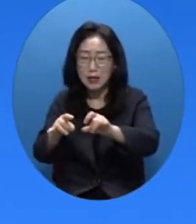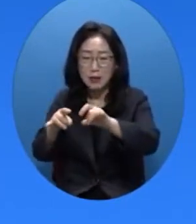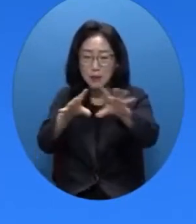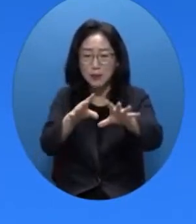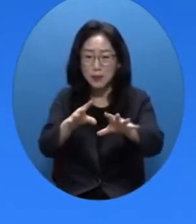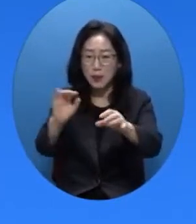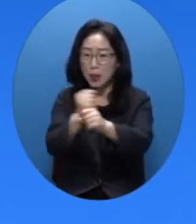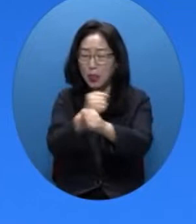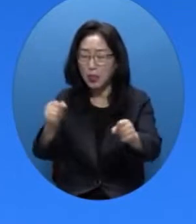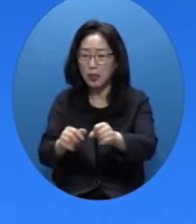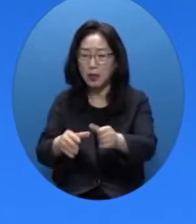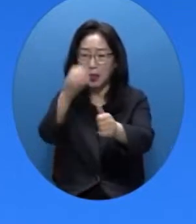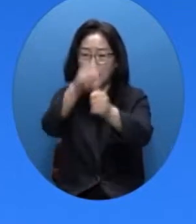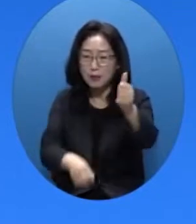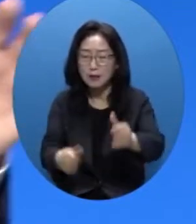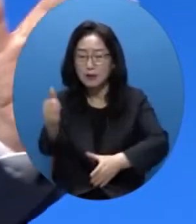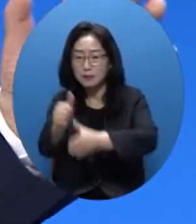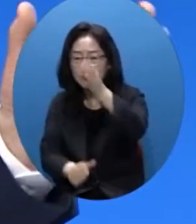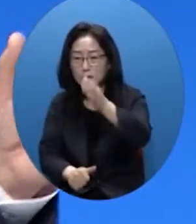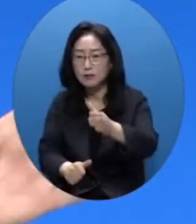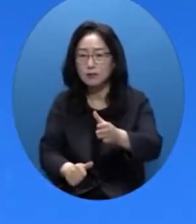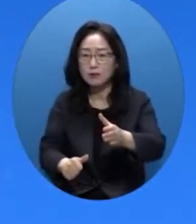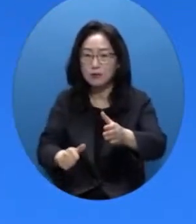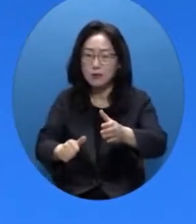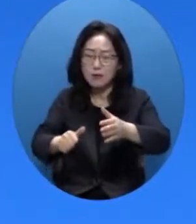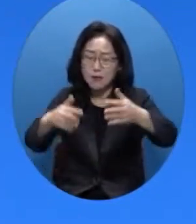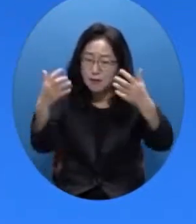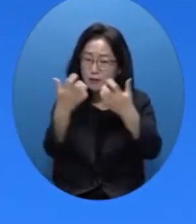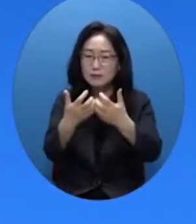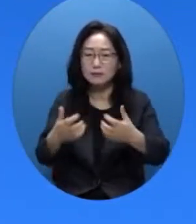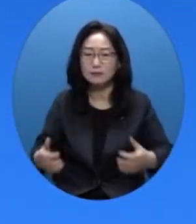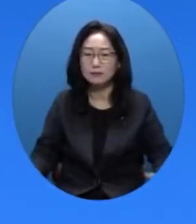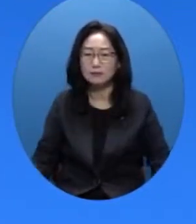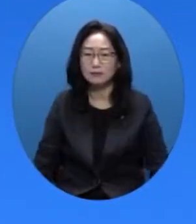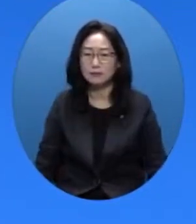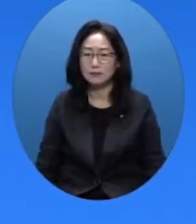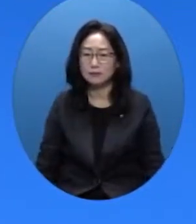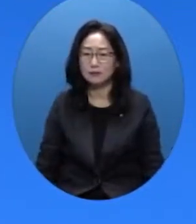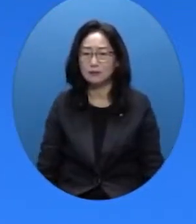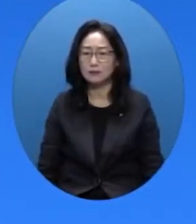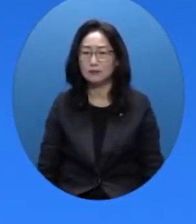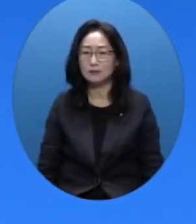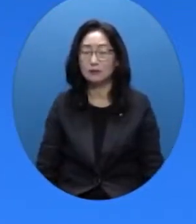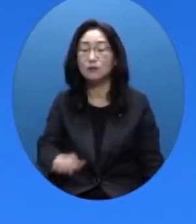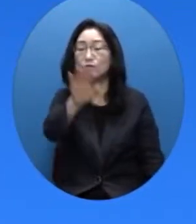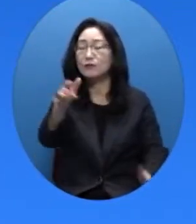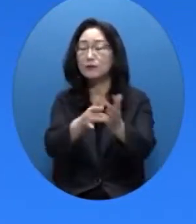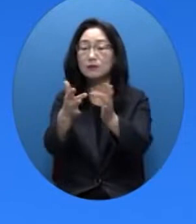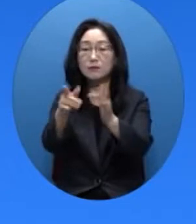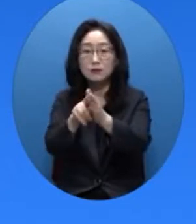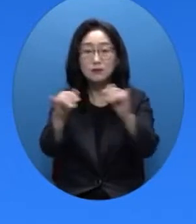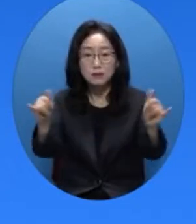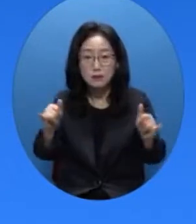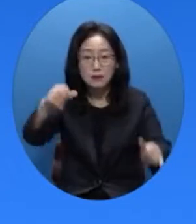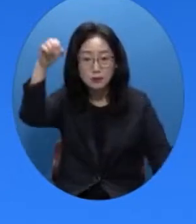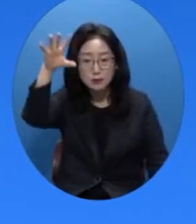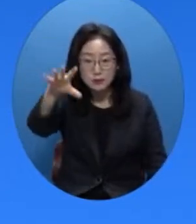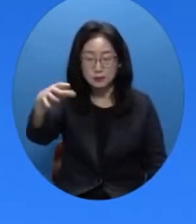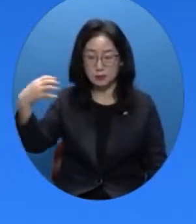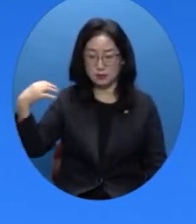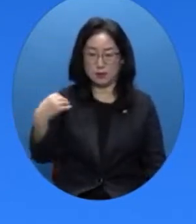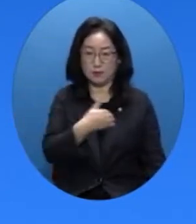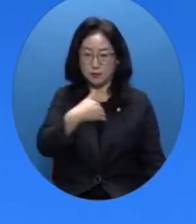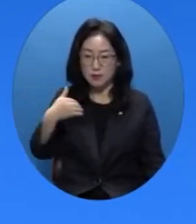무너뜨리고 상재 피는 그런 이야기로 가득 뜻도 있습니다 우리의 시민 사람들이 빛의 사명을 감당 해서